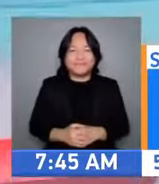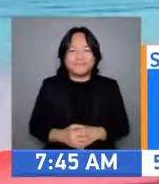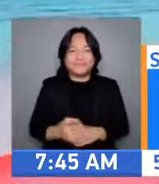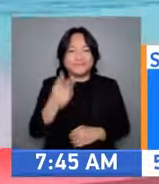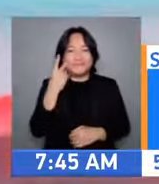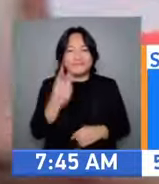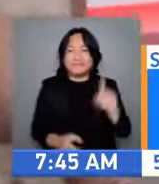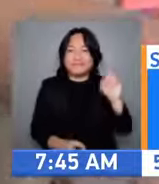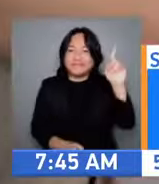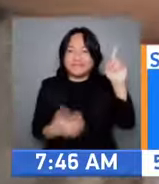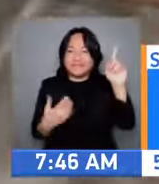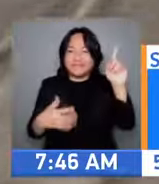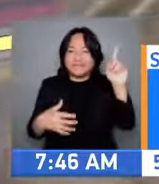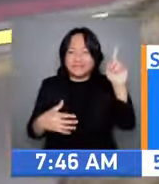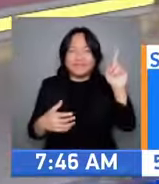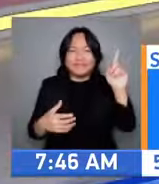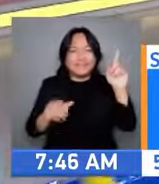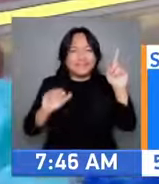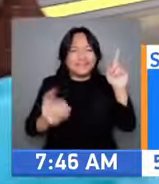ano? Parang halo-halo.